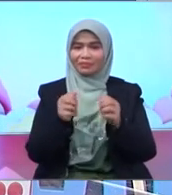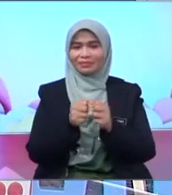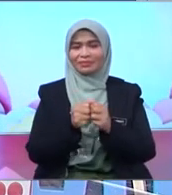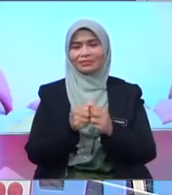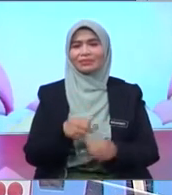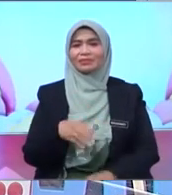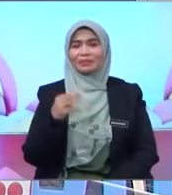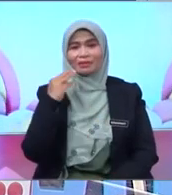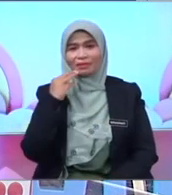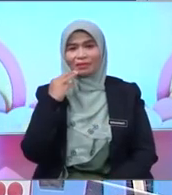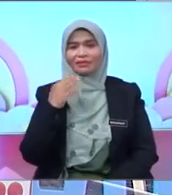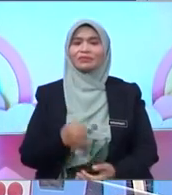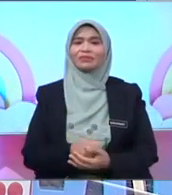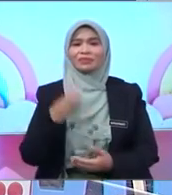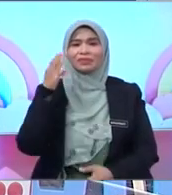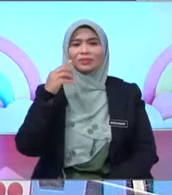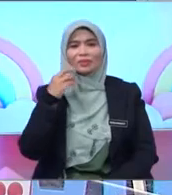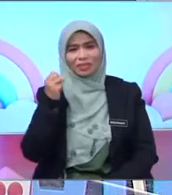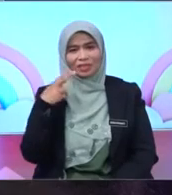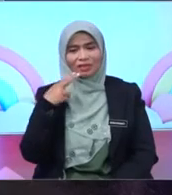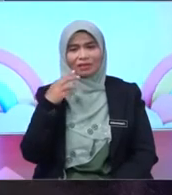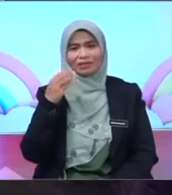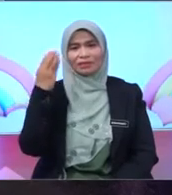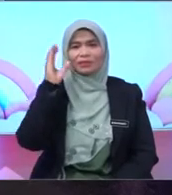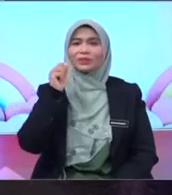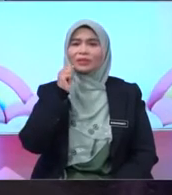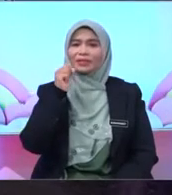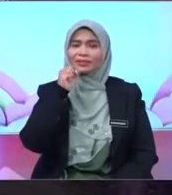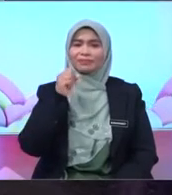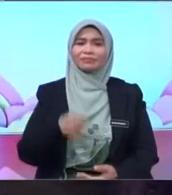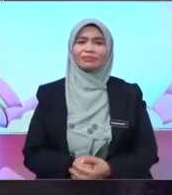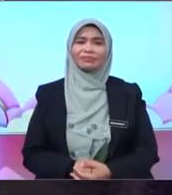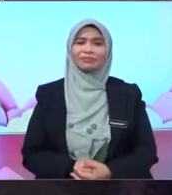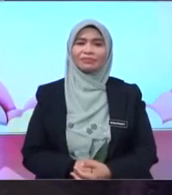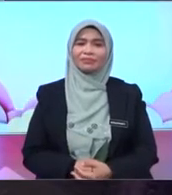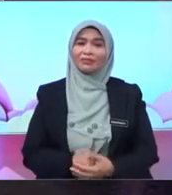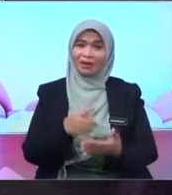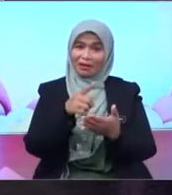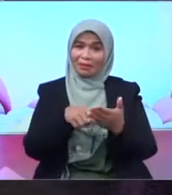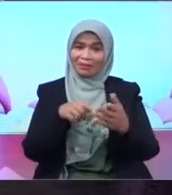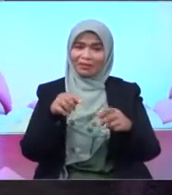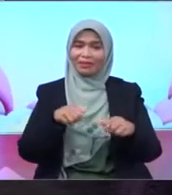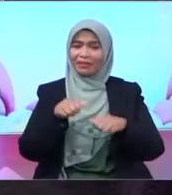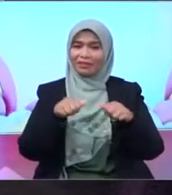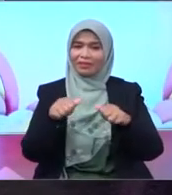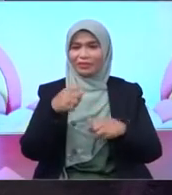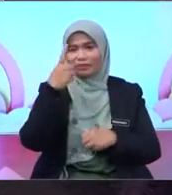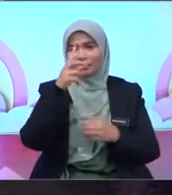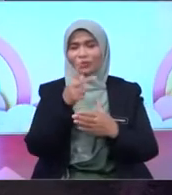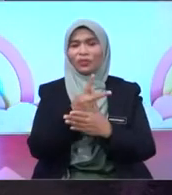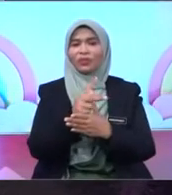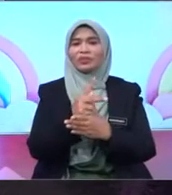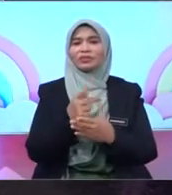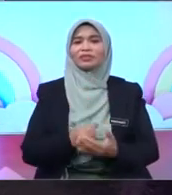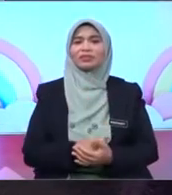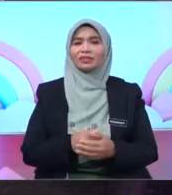dan juga cego Asmawati Oke Shiro semen kali ini aku punya activity kepada